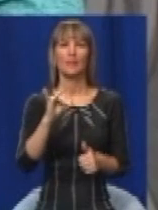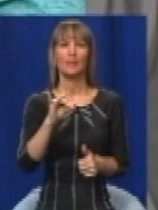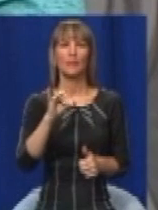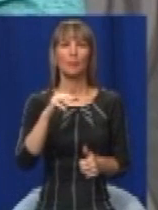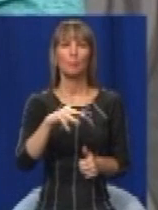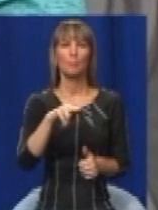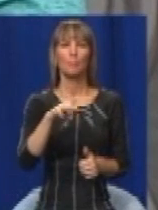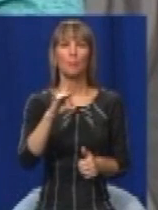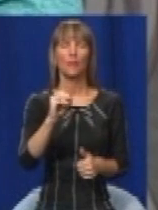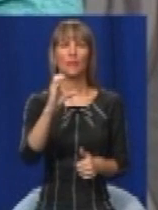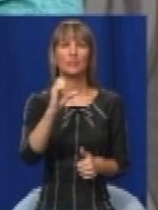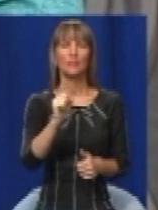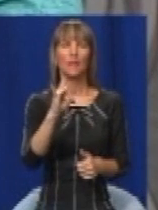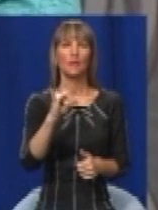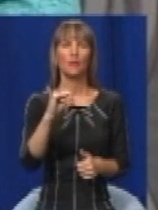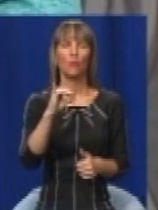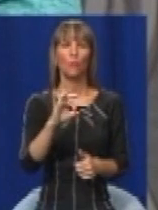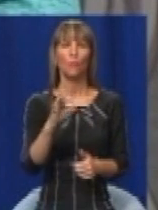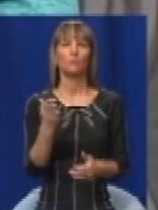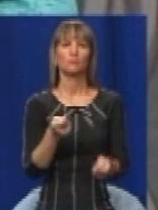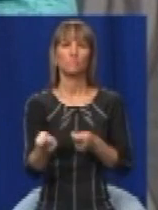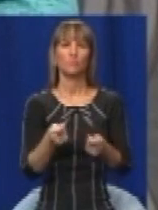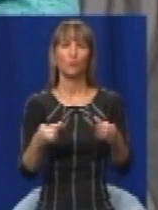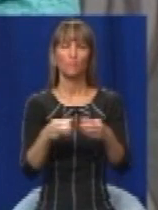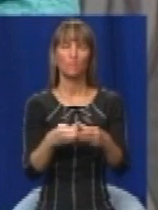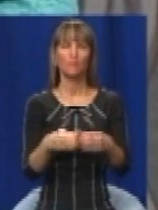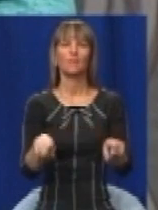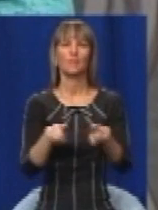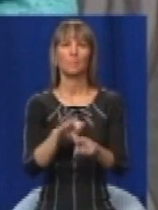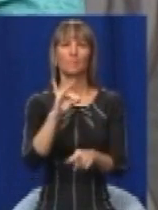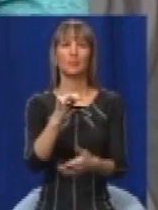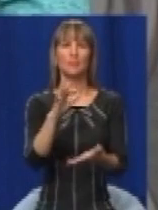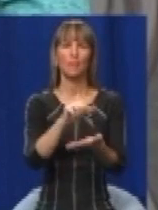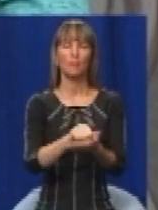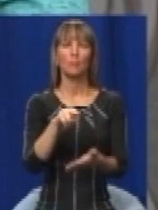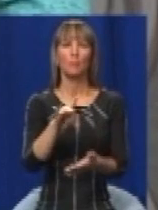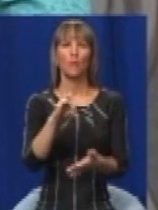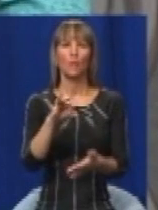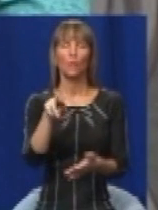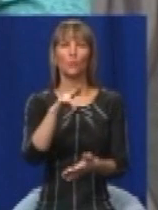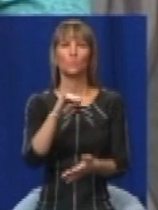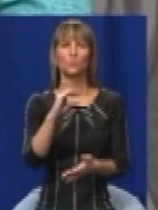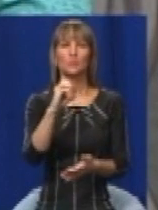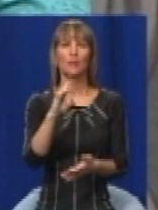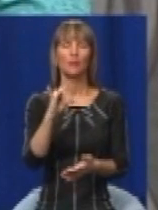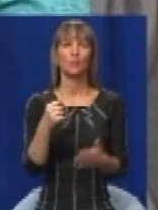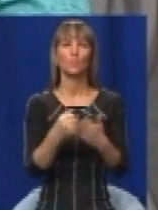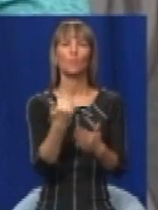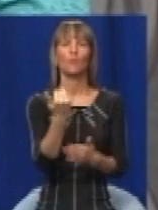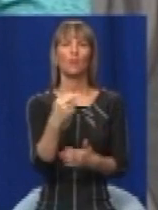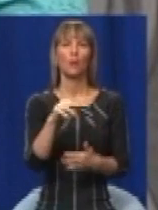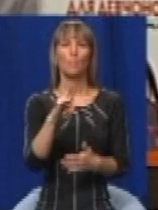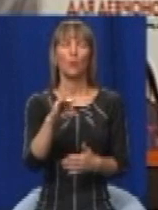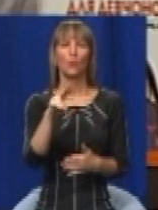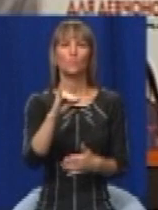групою акторів чи колективом. От, власне, таким і займаються продюсери. Власне, щодо твоїх продюсерів, ти